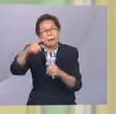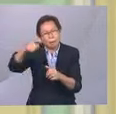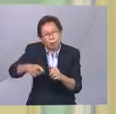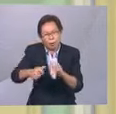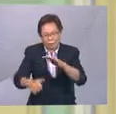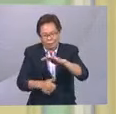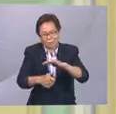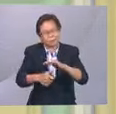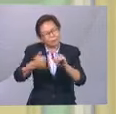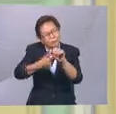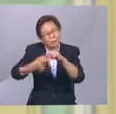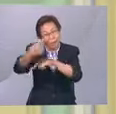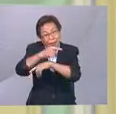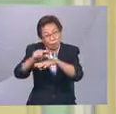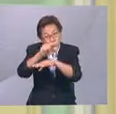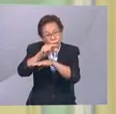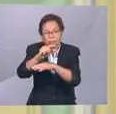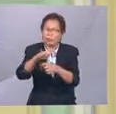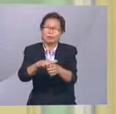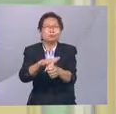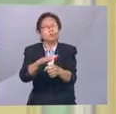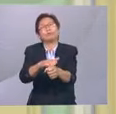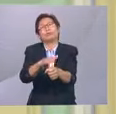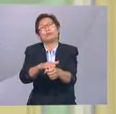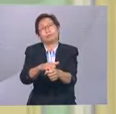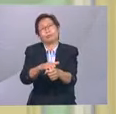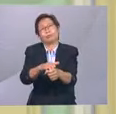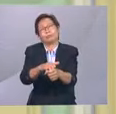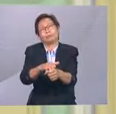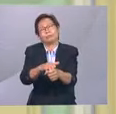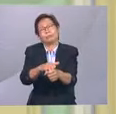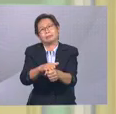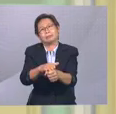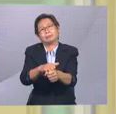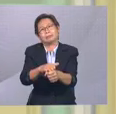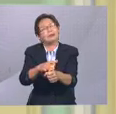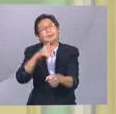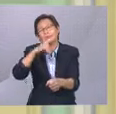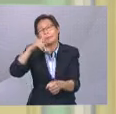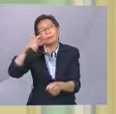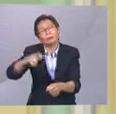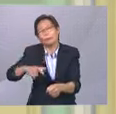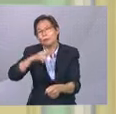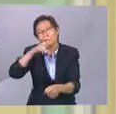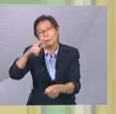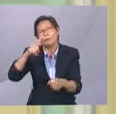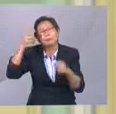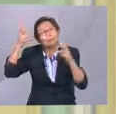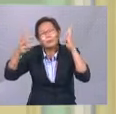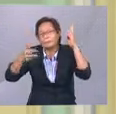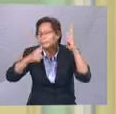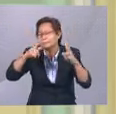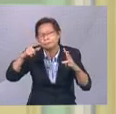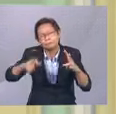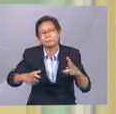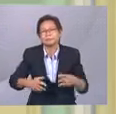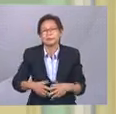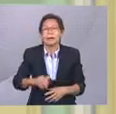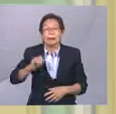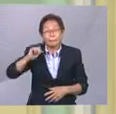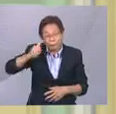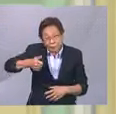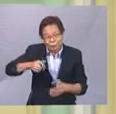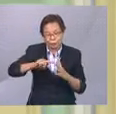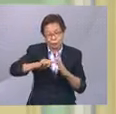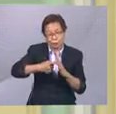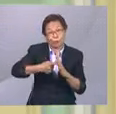adalah mencukupi jadi dia Depapepe yang perlu di bimbangkan walaupun besok